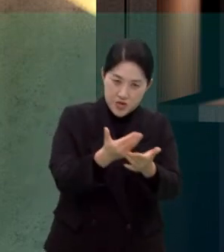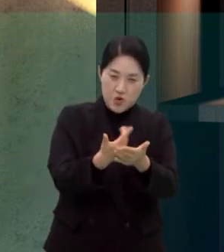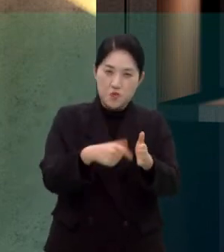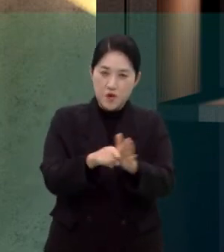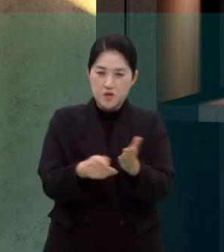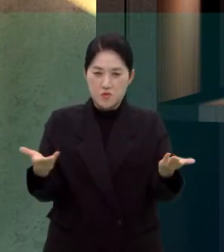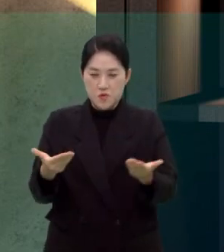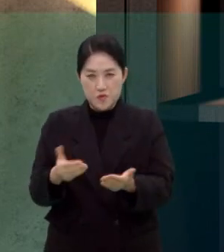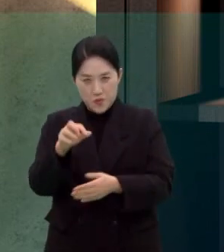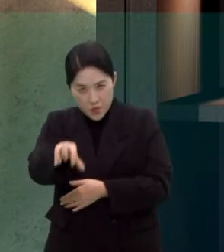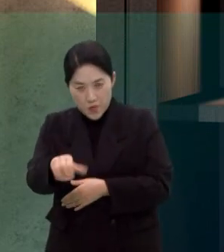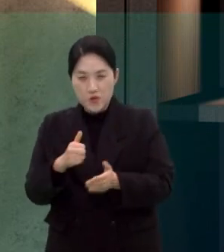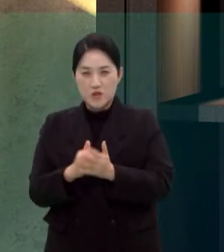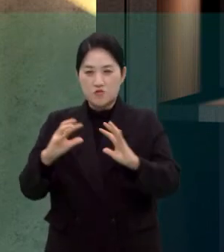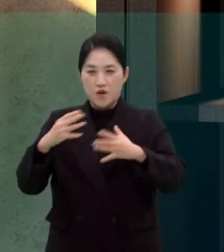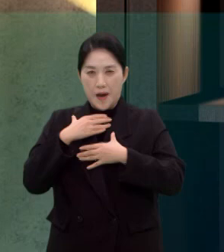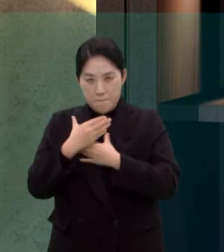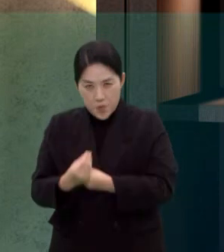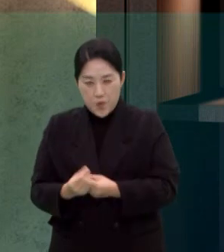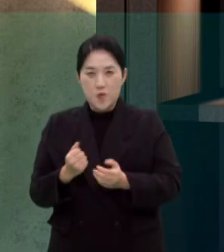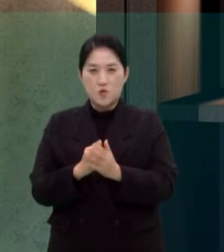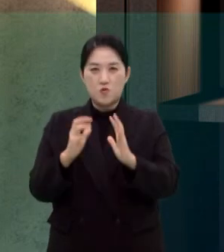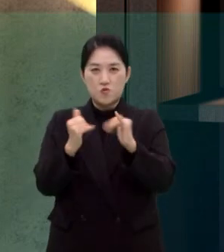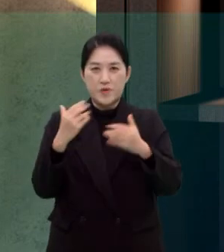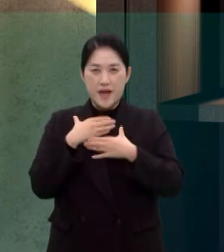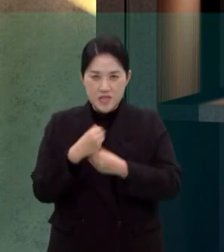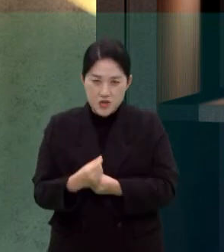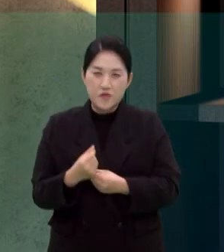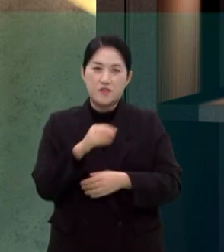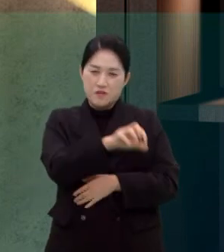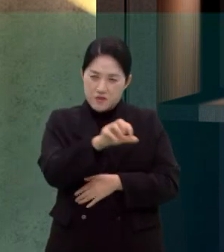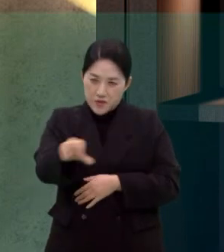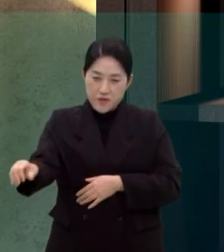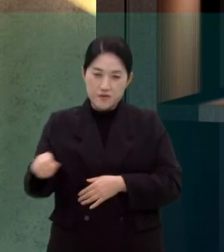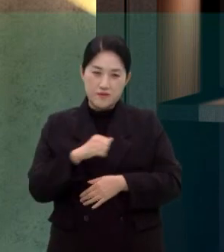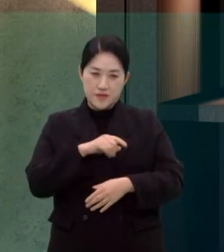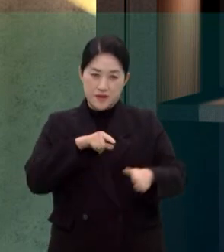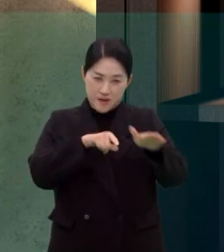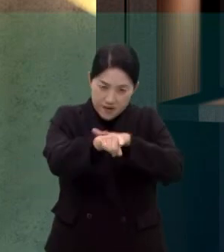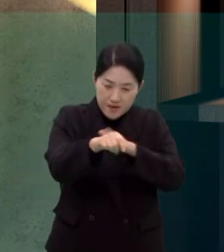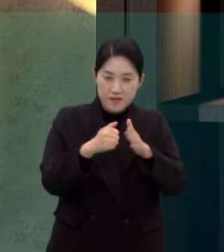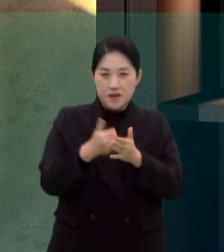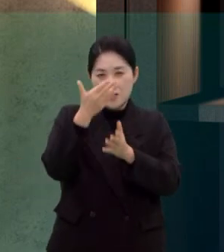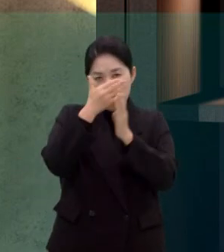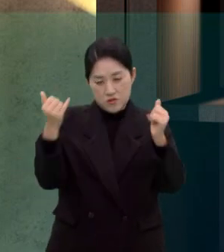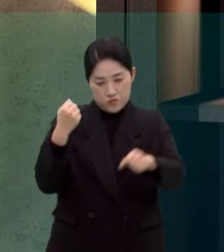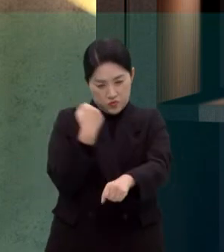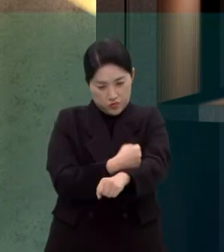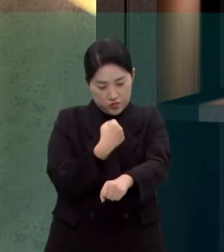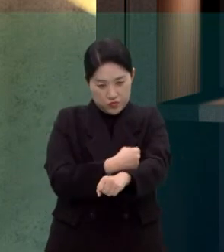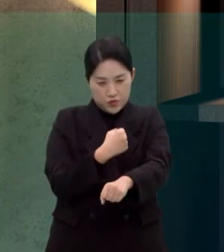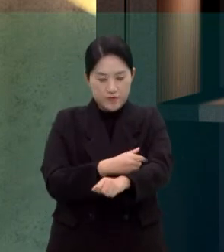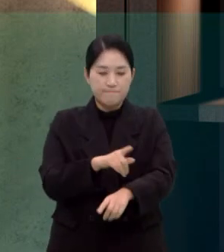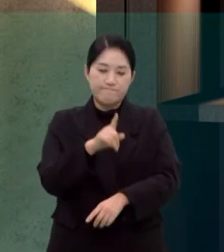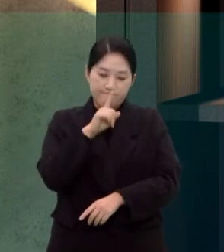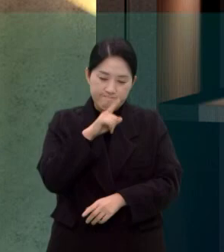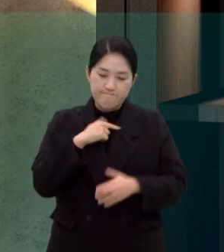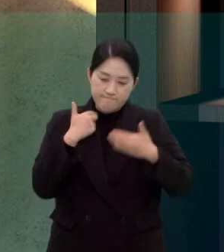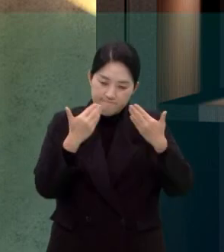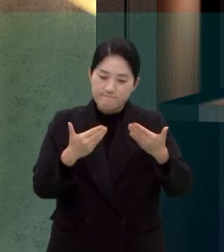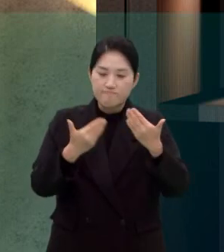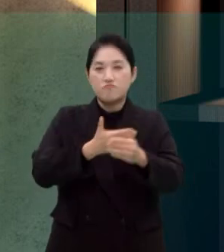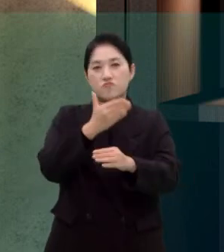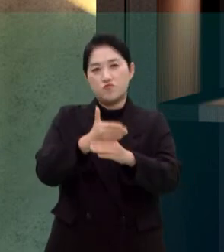노동 현장, 국가 안보와 국민 안전의 최일선에서 우리 청년들은 묵묵히 헌신하고 있습니다.